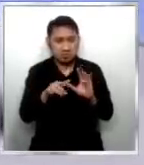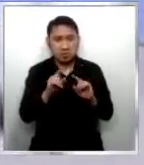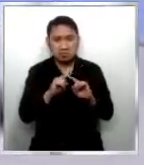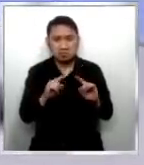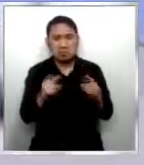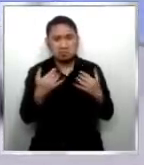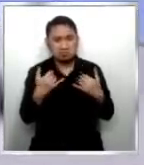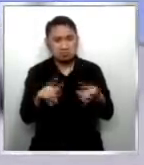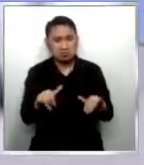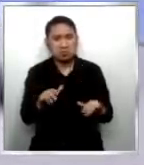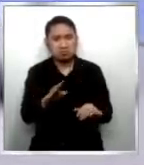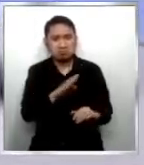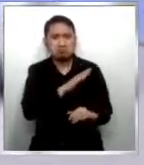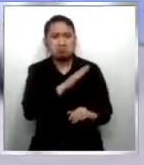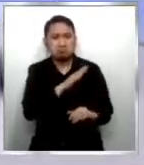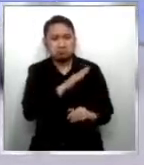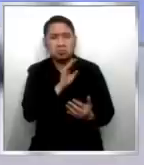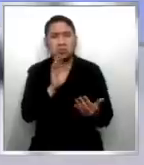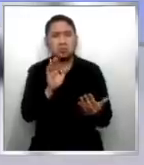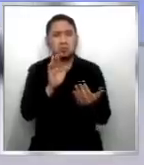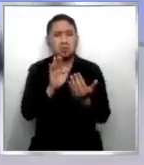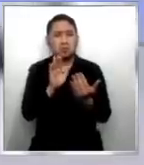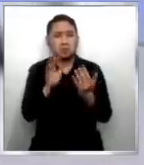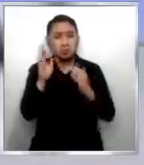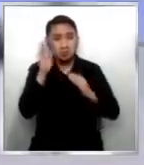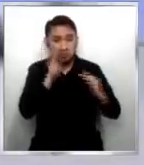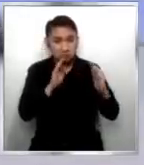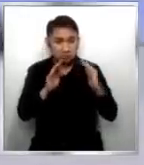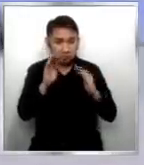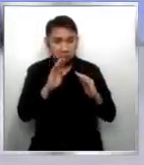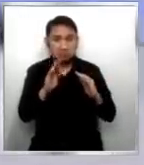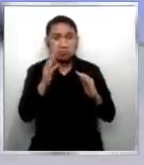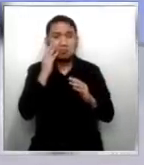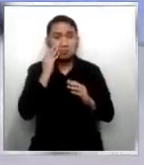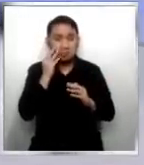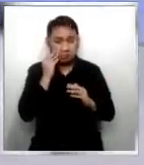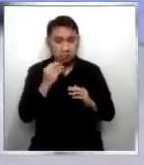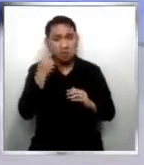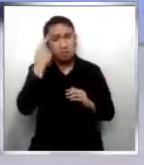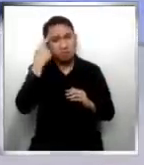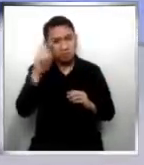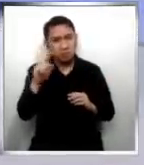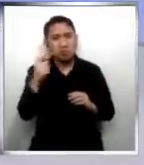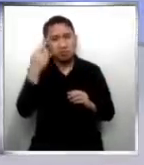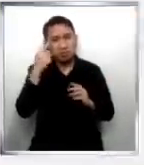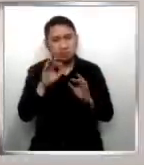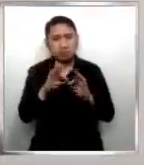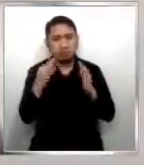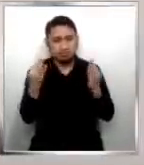niyang hinaharap ang matinding krisis na nararanasan alang-alang sa kanyang pamilya.